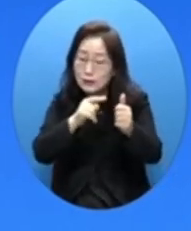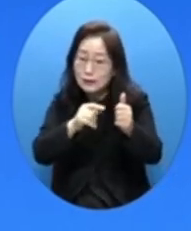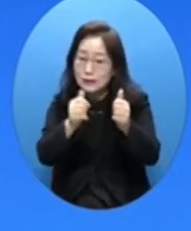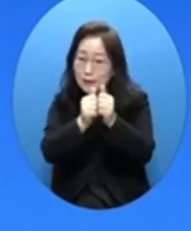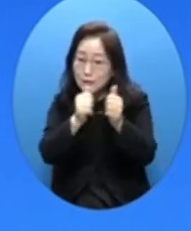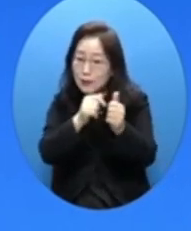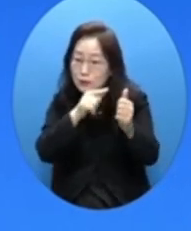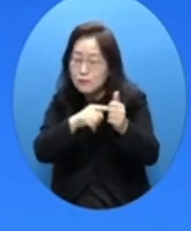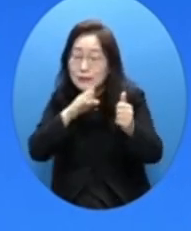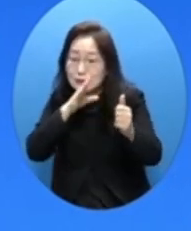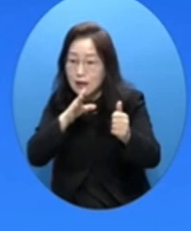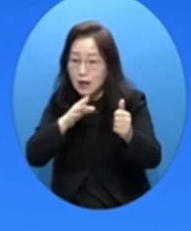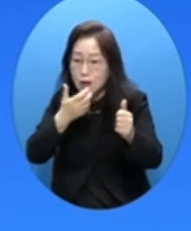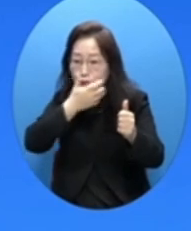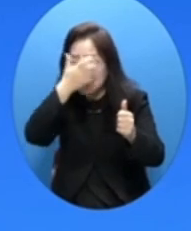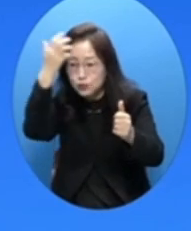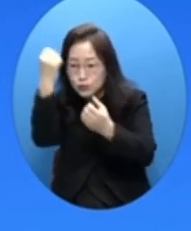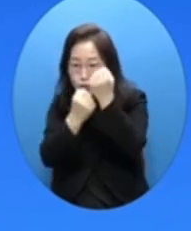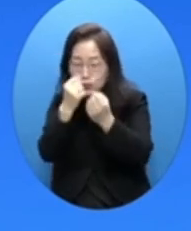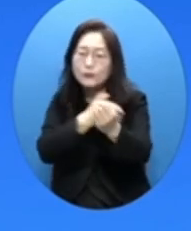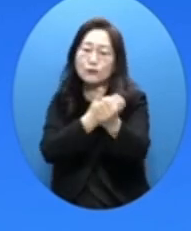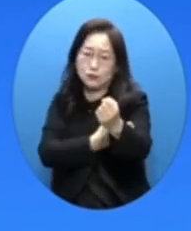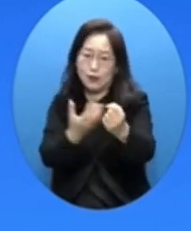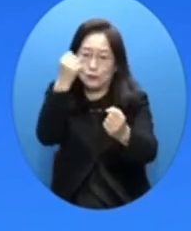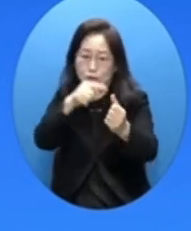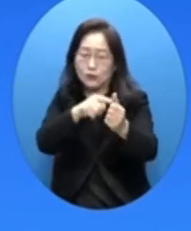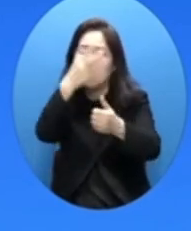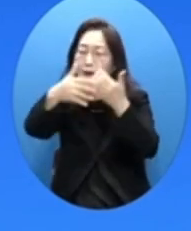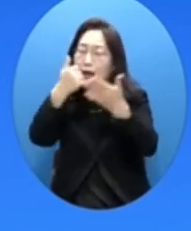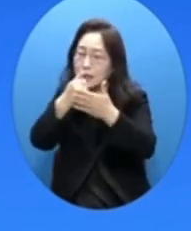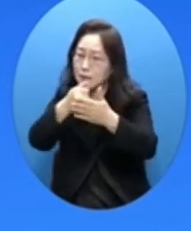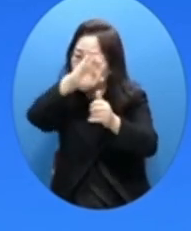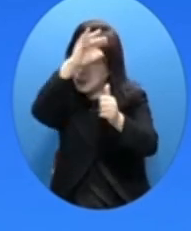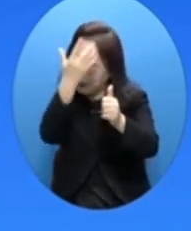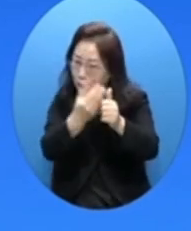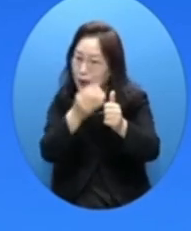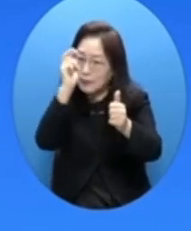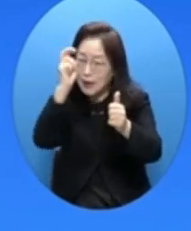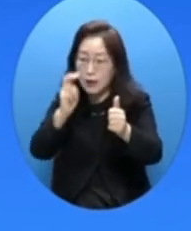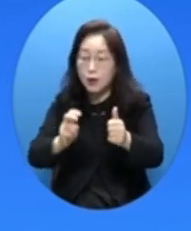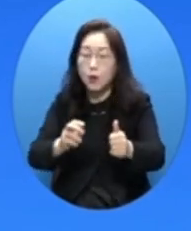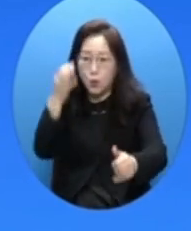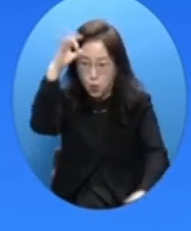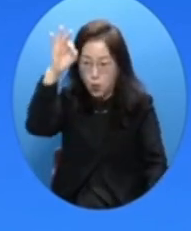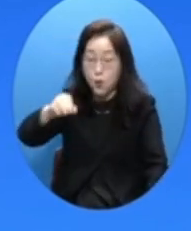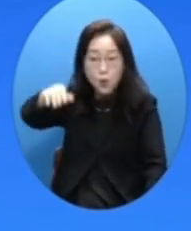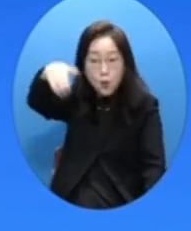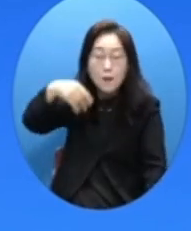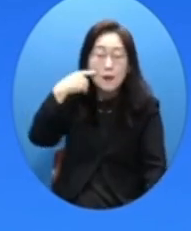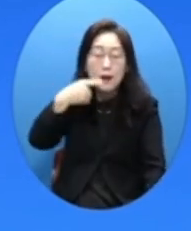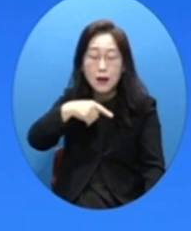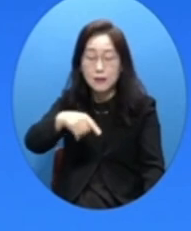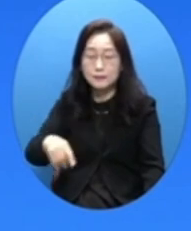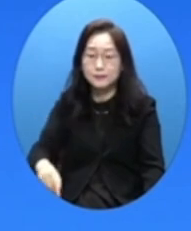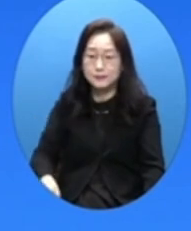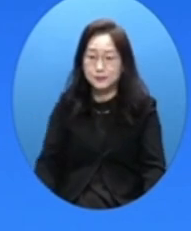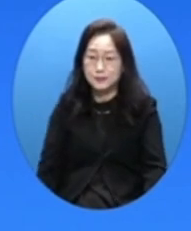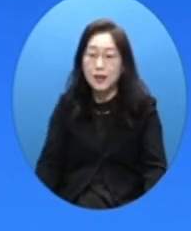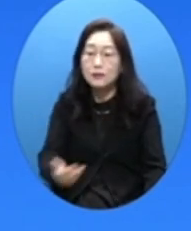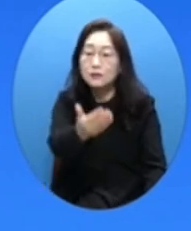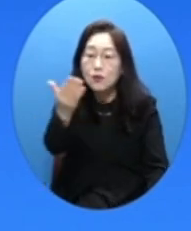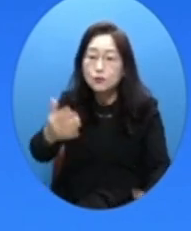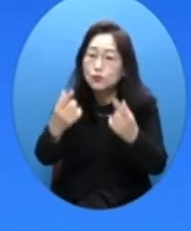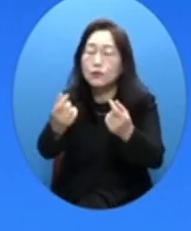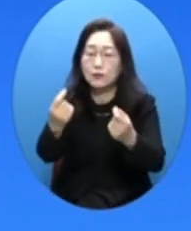가졌습니다 하나님의 영이 함께하는 사람인 것 같습니다 그를 불러와라 여러분 어떠한 고난도